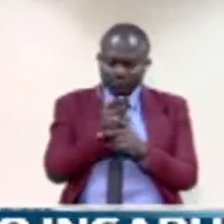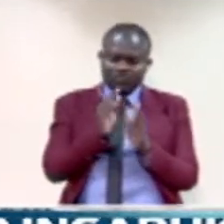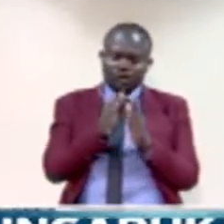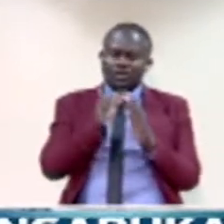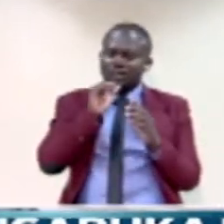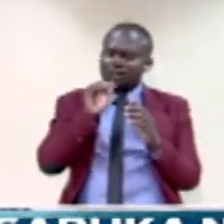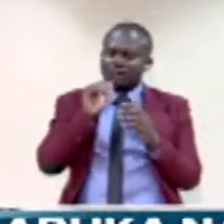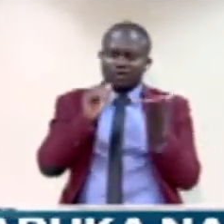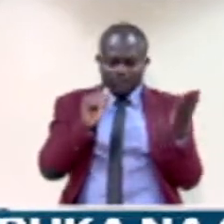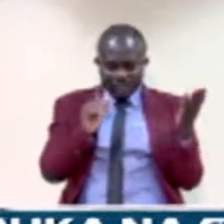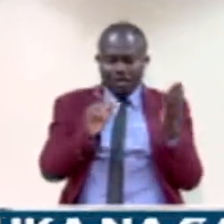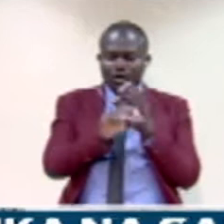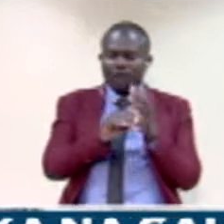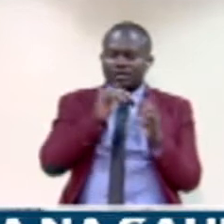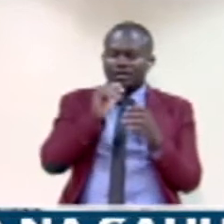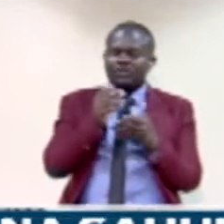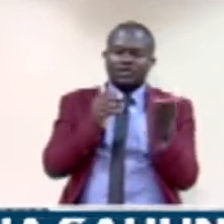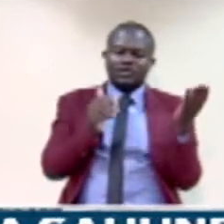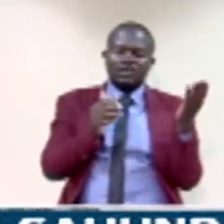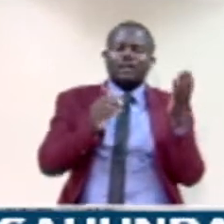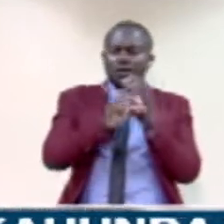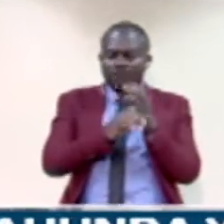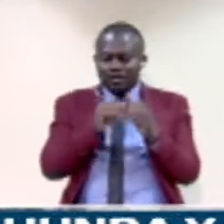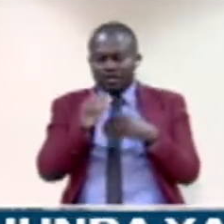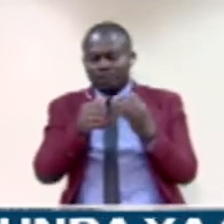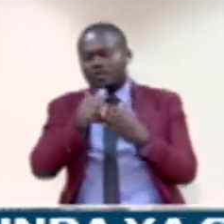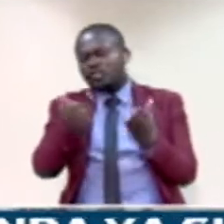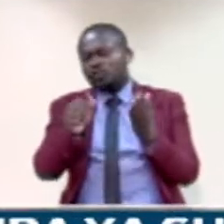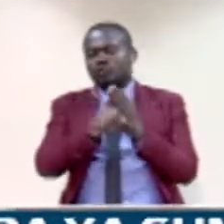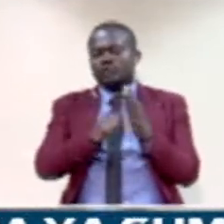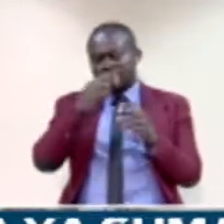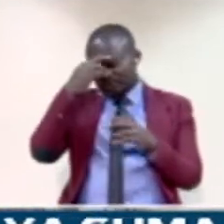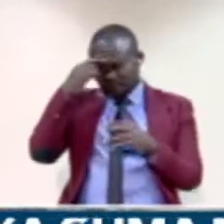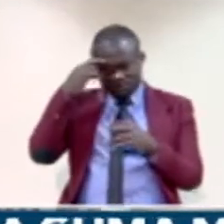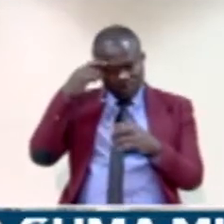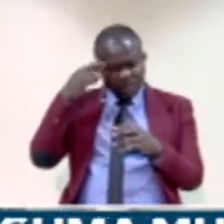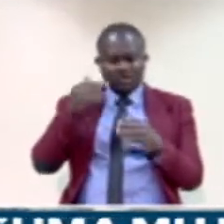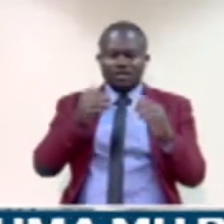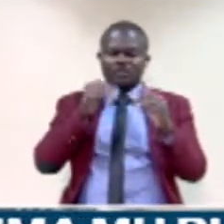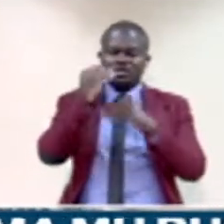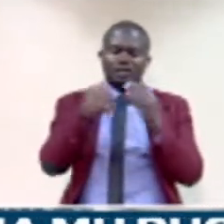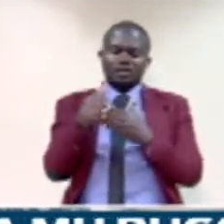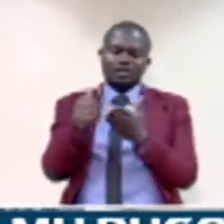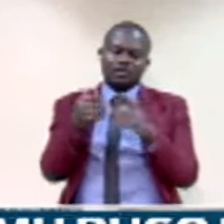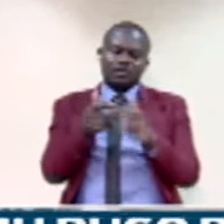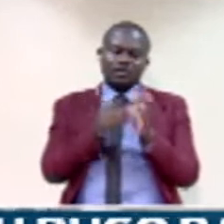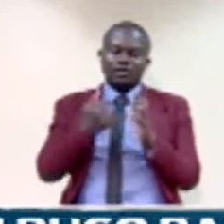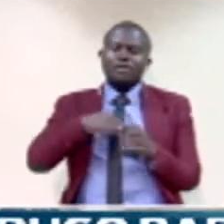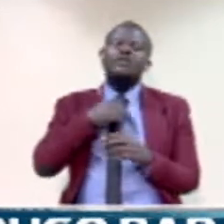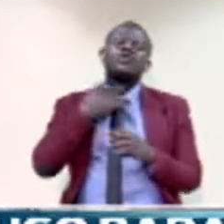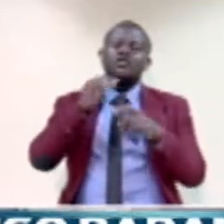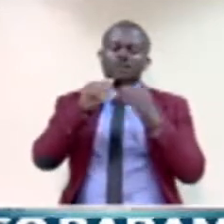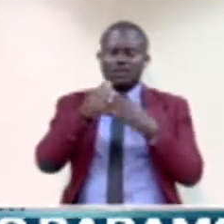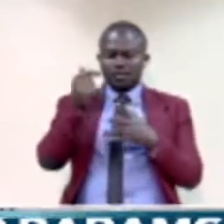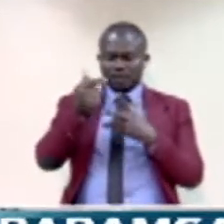umudugudu ntarangara, uwo kagari ntarangara, uwo kagari ntarangara ni cyo umurenge ubereyeho, inzego zikagenda zuzuzanye dutyo, ariko turifuza ko ibi byose bigira